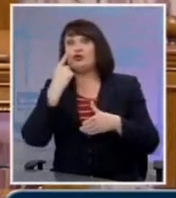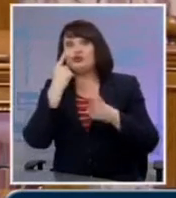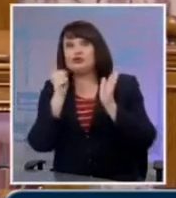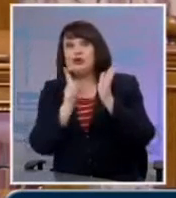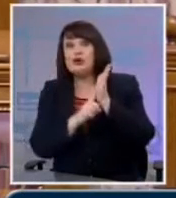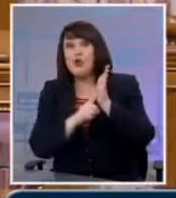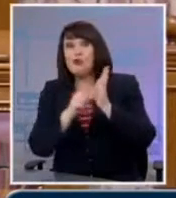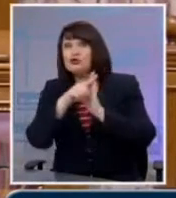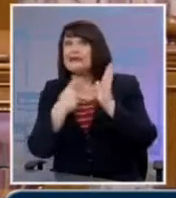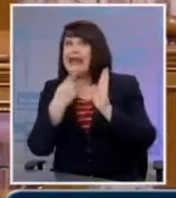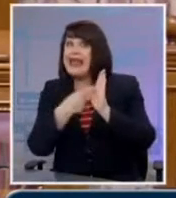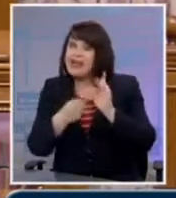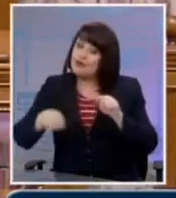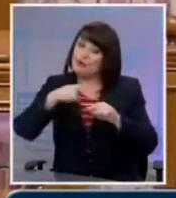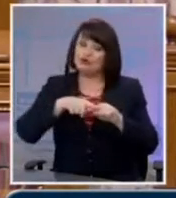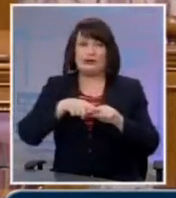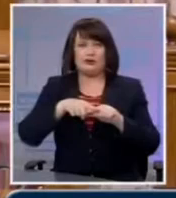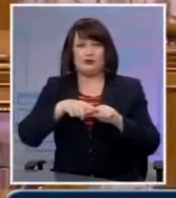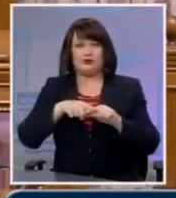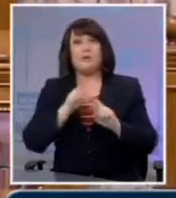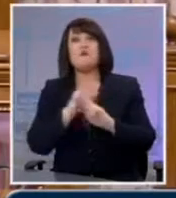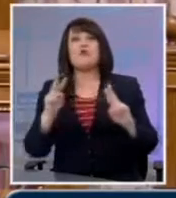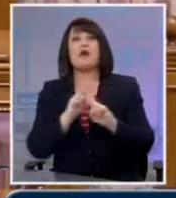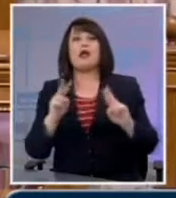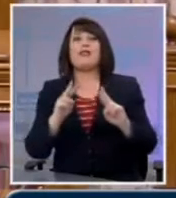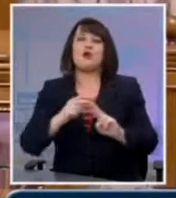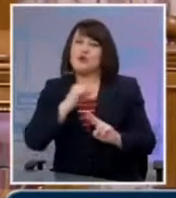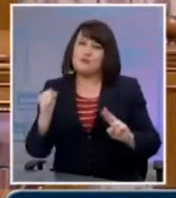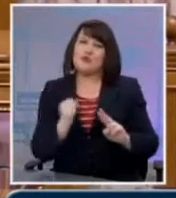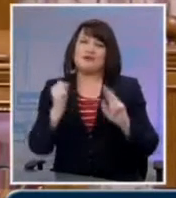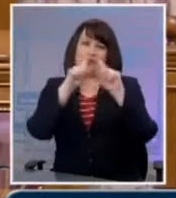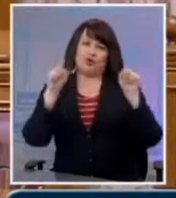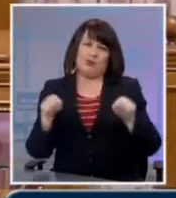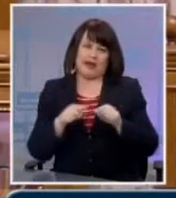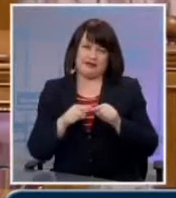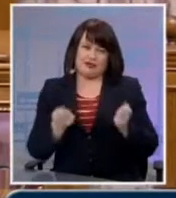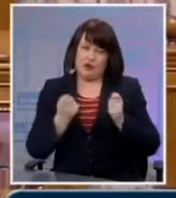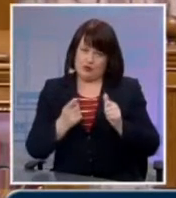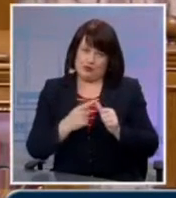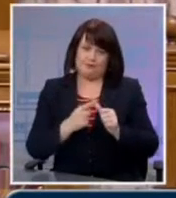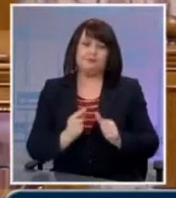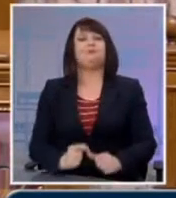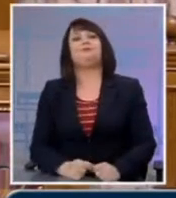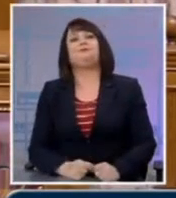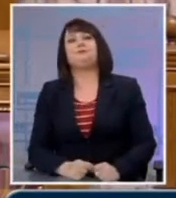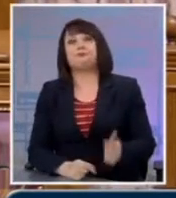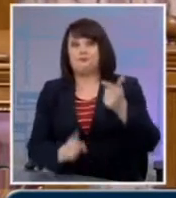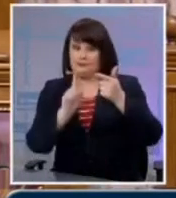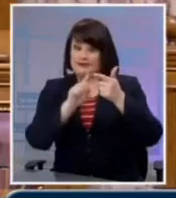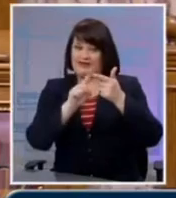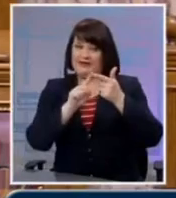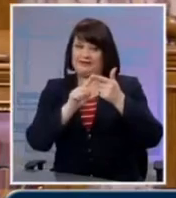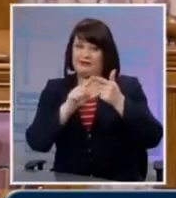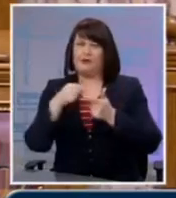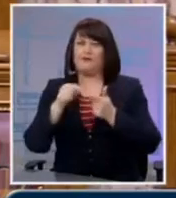το τελευταίο, προκειμένου να είναι πιο σαφές και πιο αυστηρό το πλαίσιο. Η δεύτερη